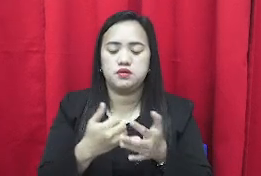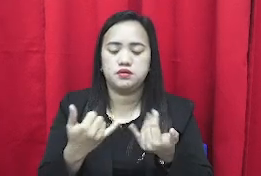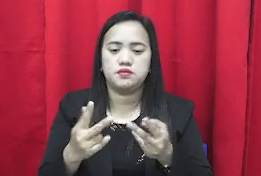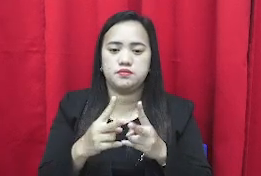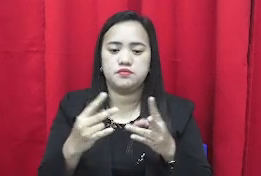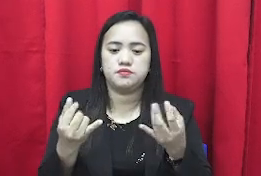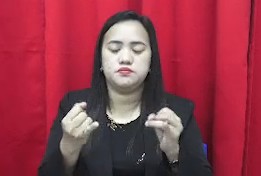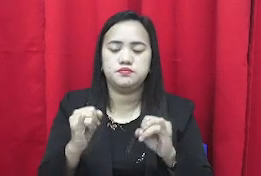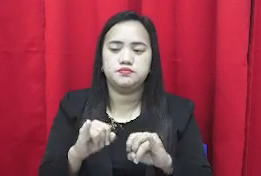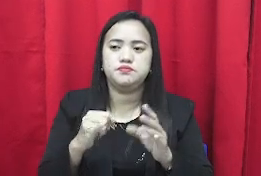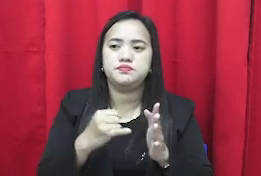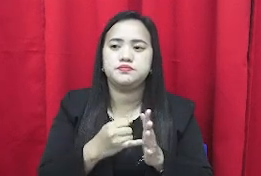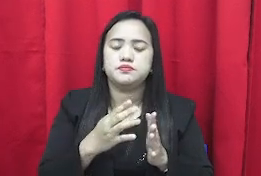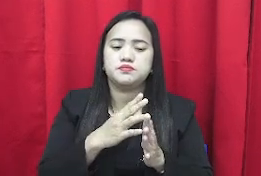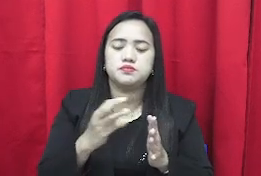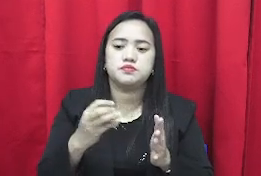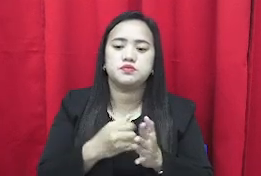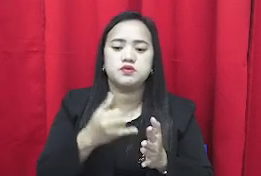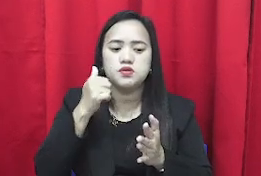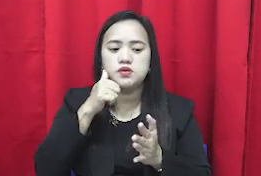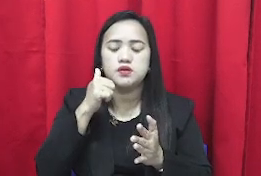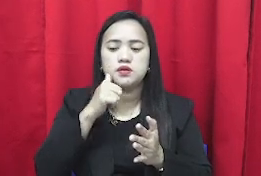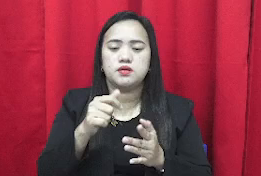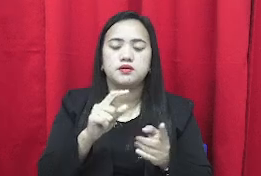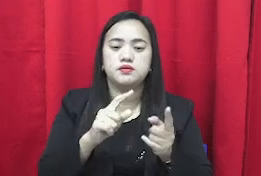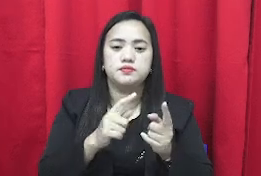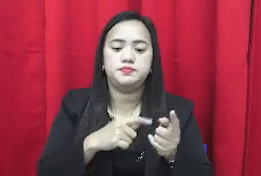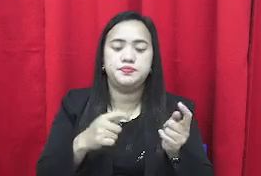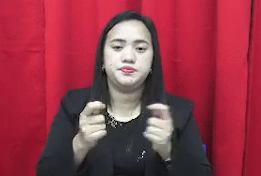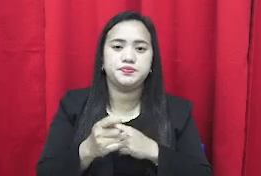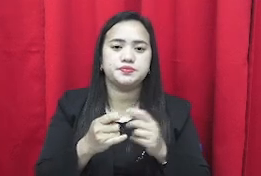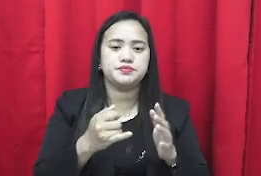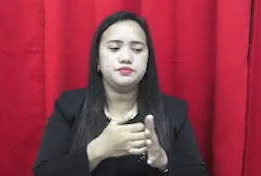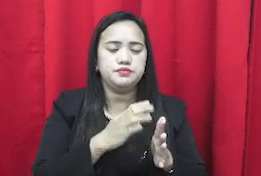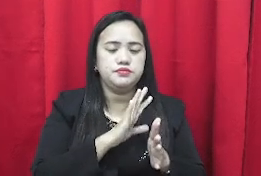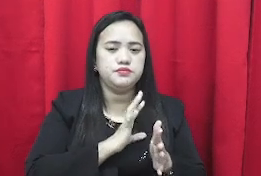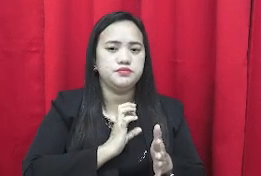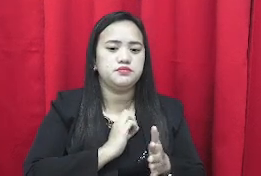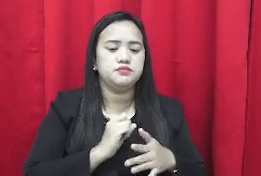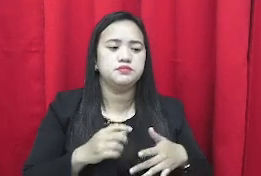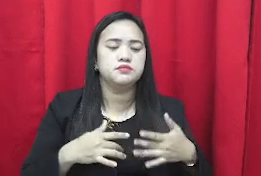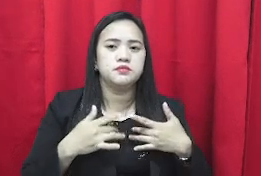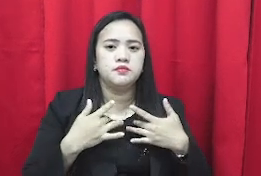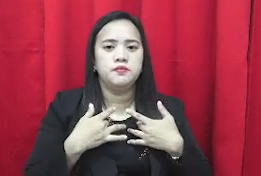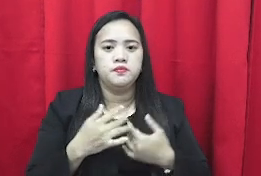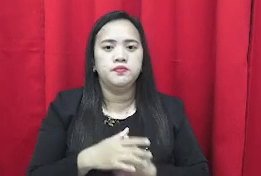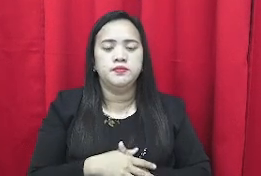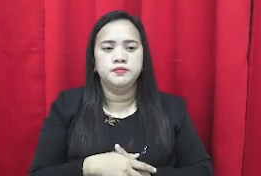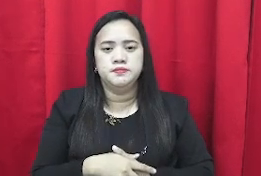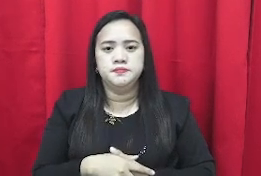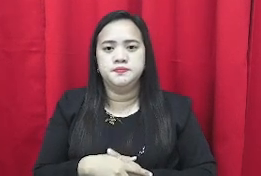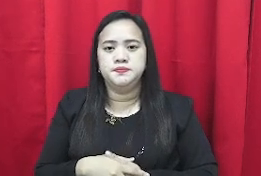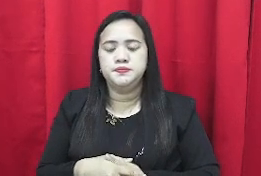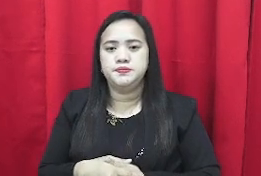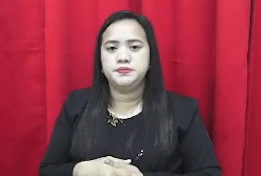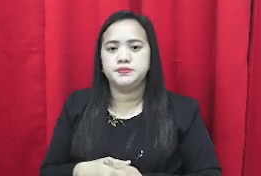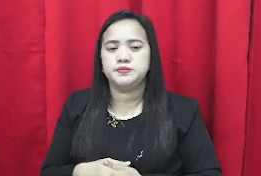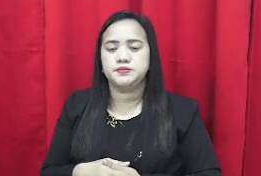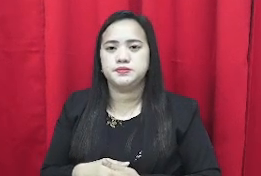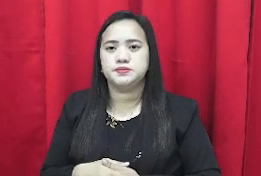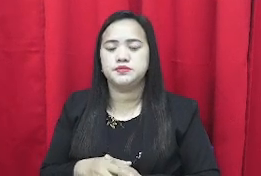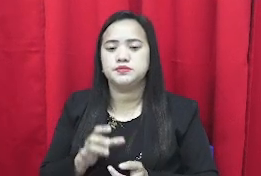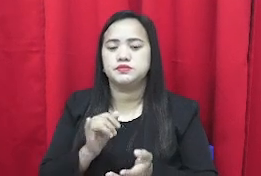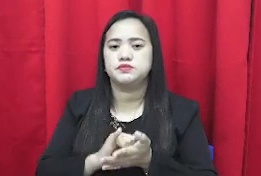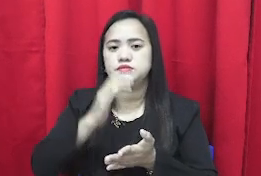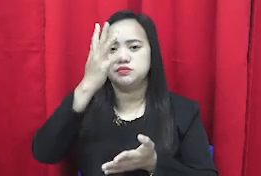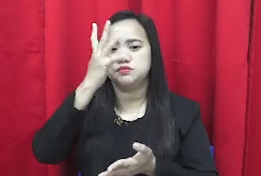is And it will always translate sa araw-araw na pamumuhay ng mga anak po natin ang mga kabataan ng ating simbahan kaya k